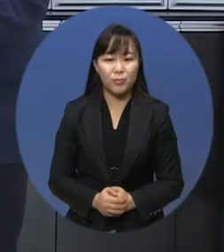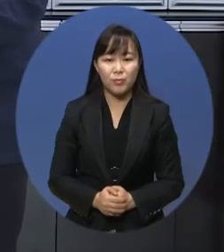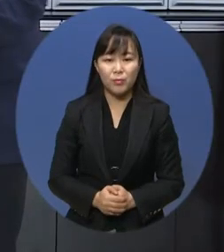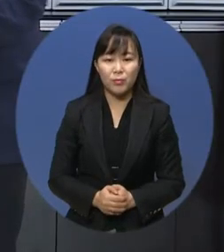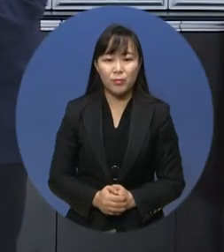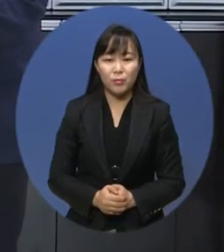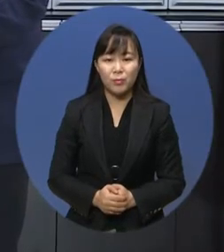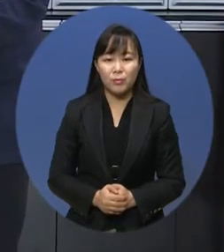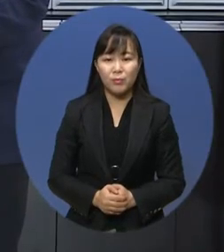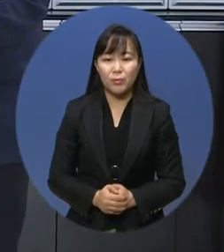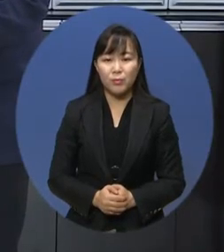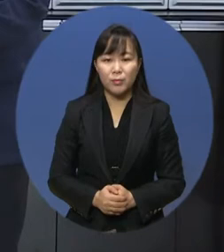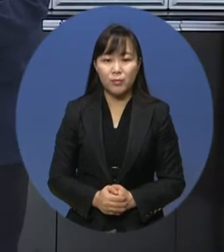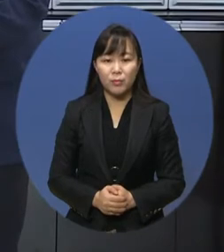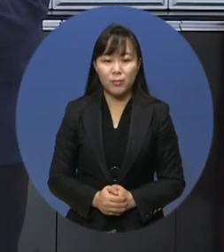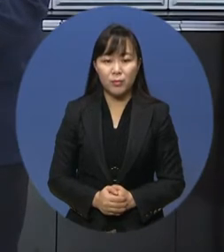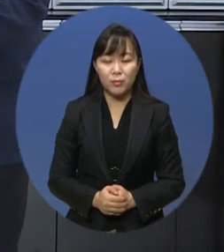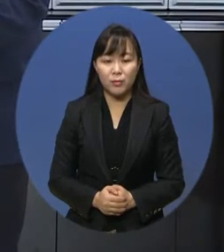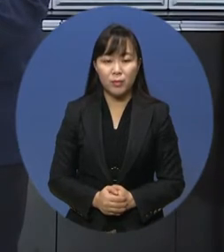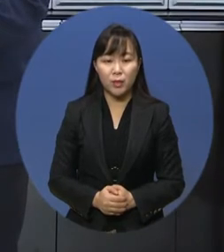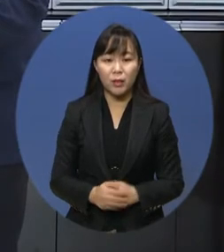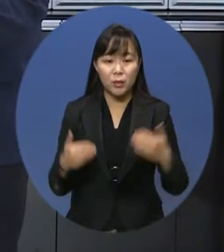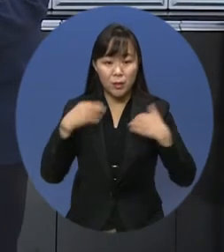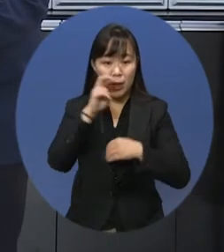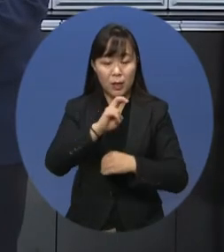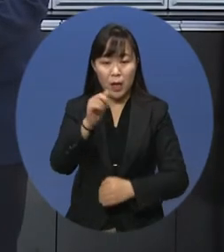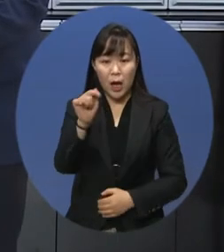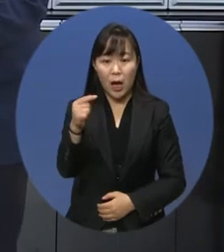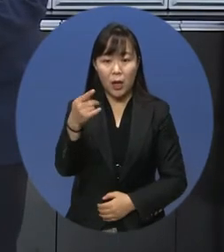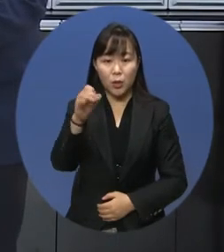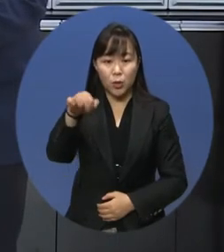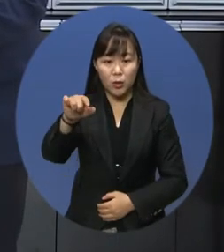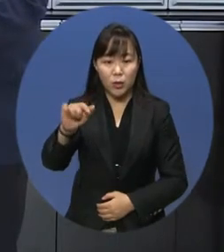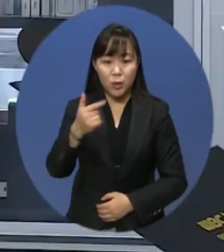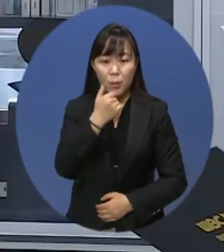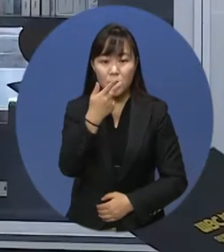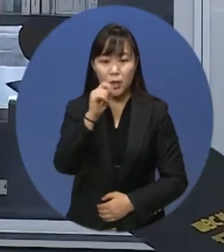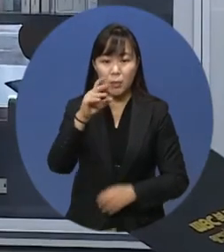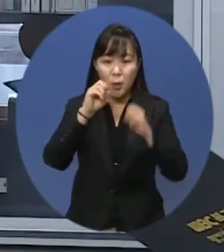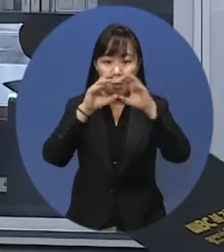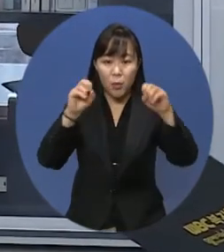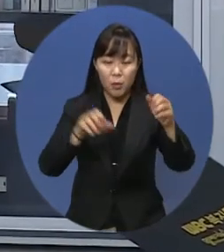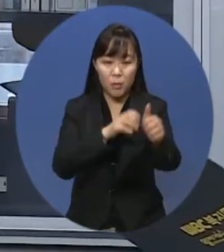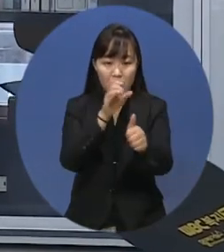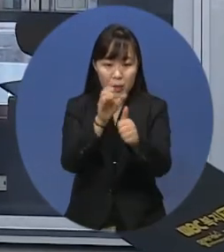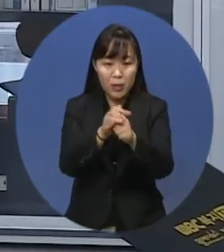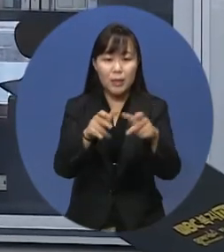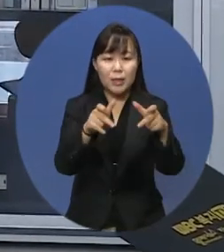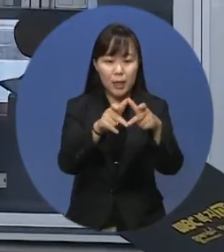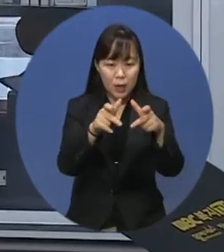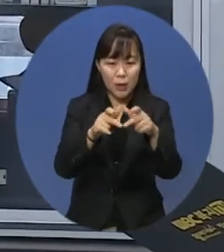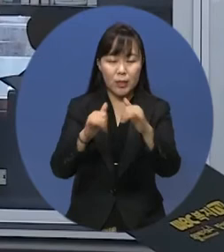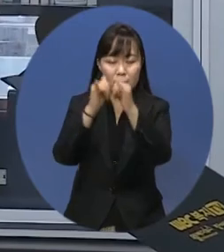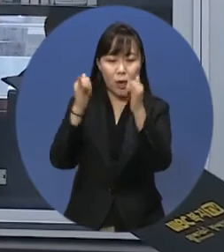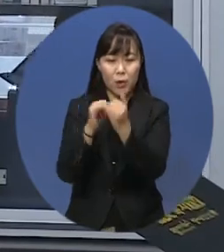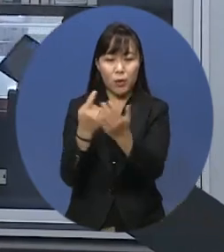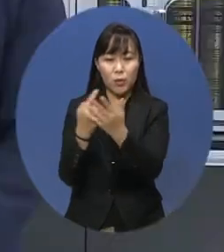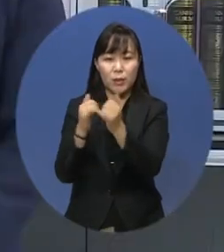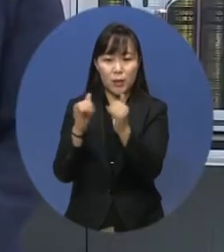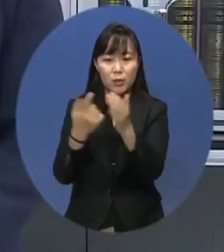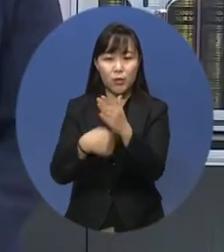트로트 가수 하동근이 복지TV 홍보대사로 발탁돼 장애인과 사회 소외계층을